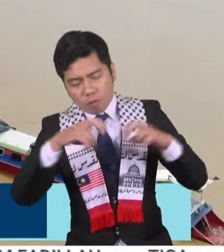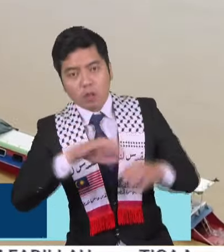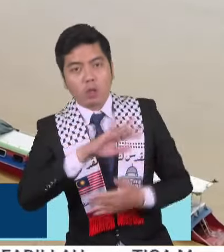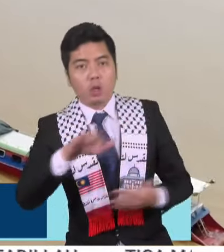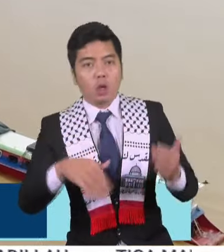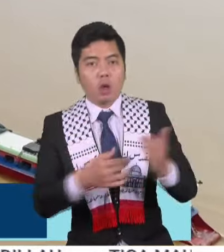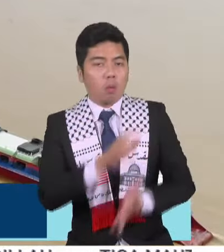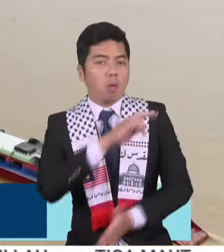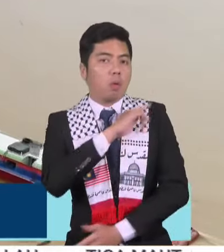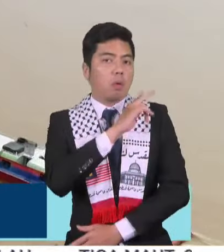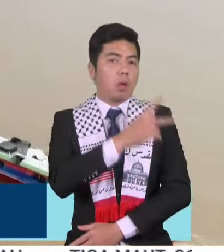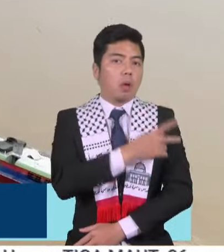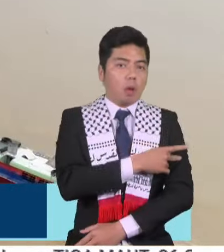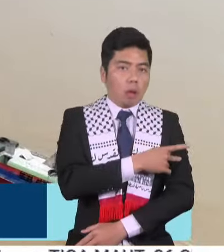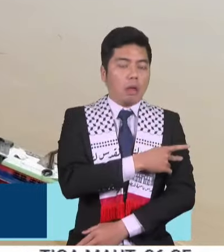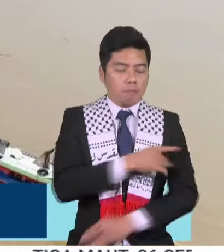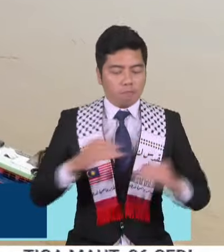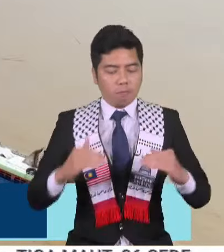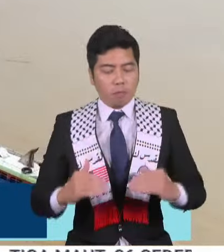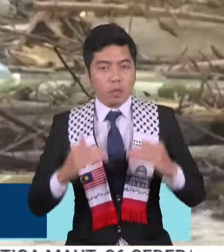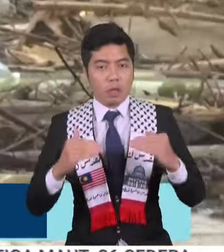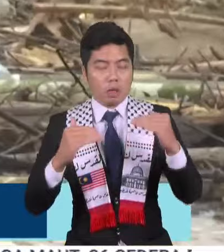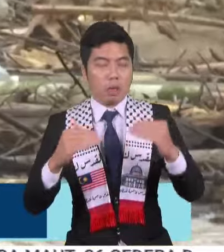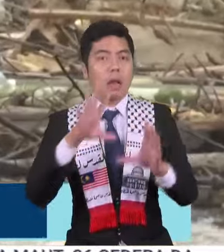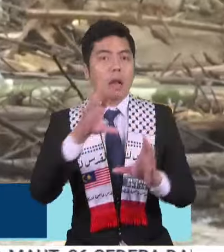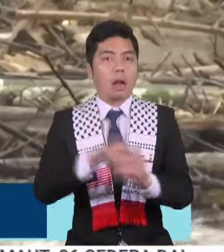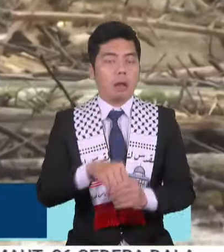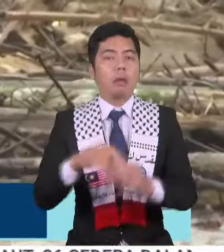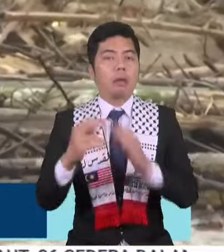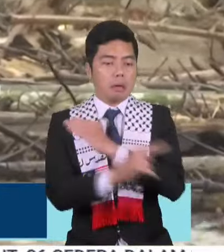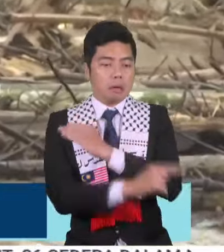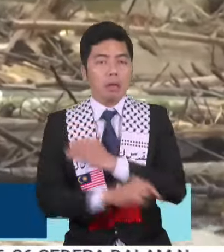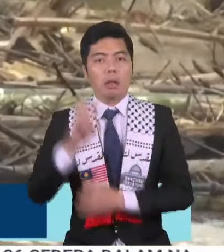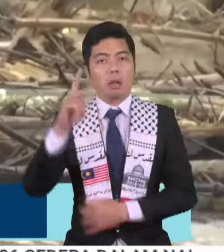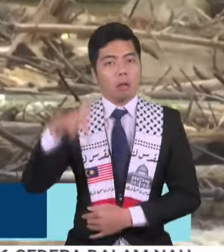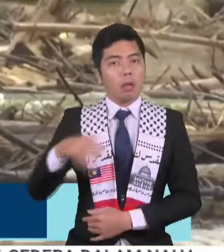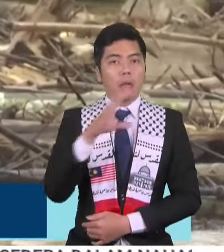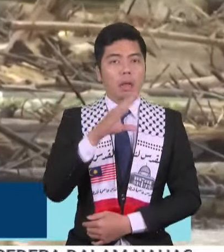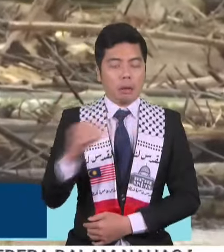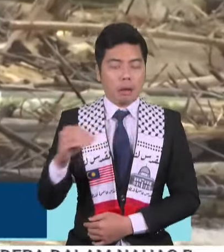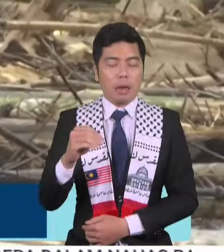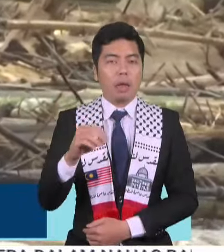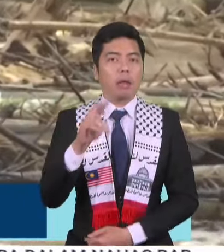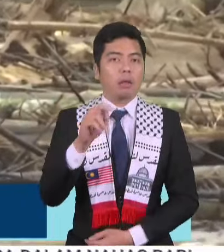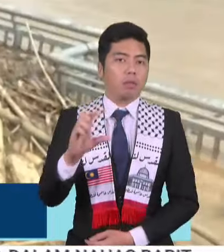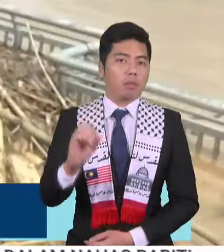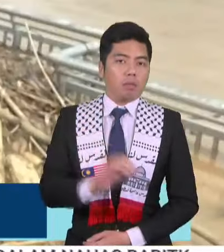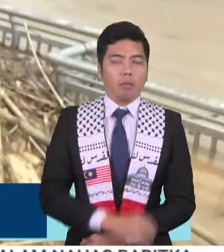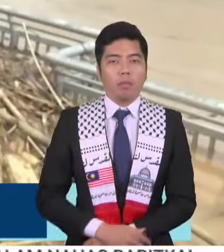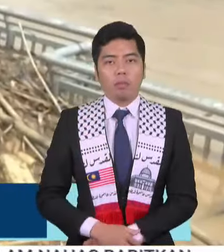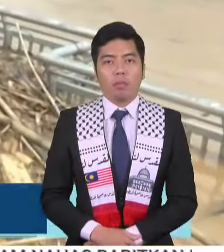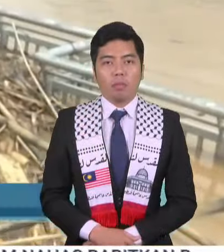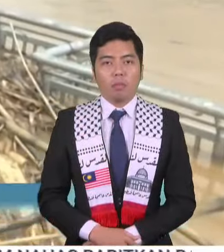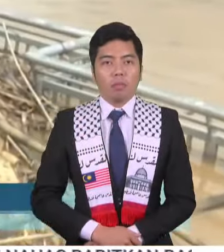untuk dikuatkuasakan secara bersepadu melibatkan negeri, persekutuan serta badan bukan kerajaan.